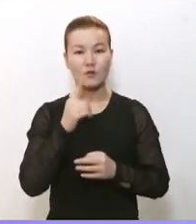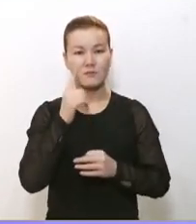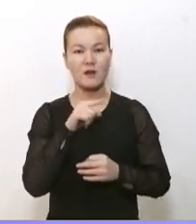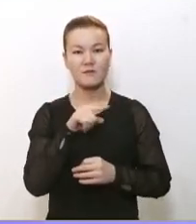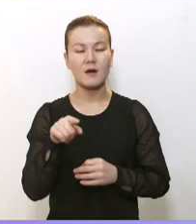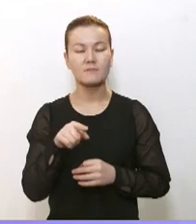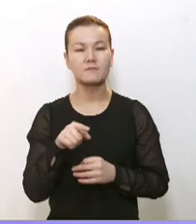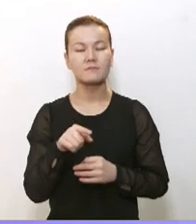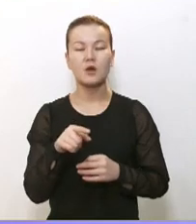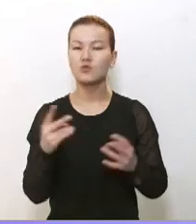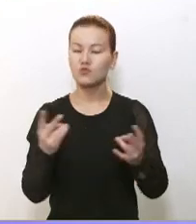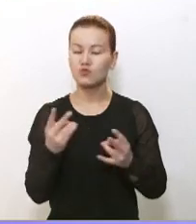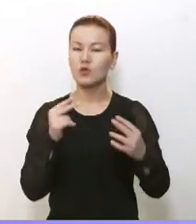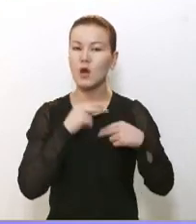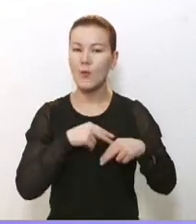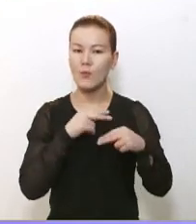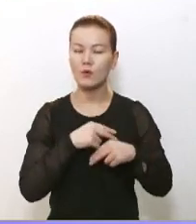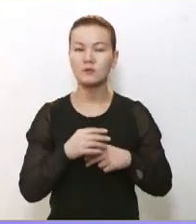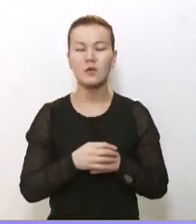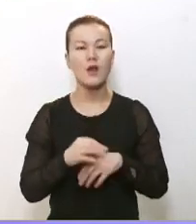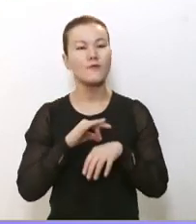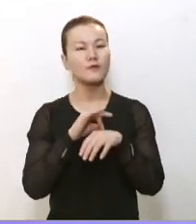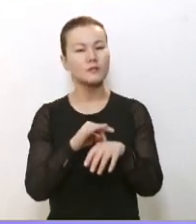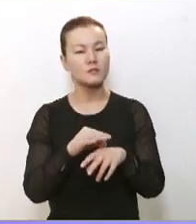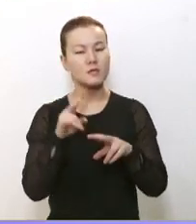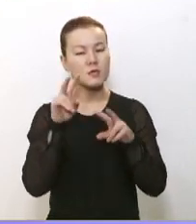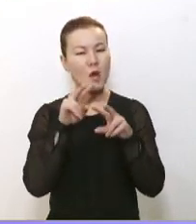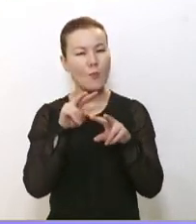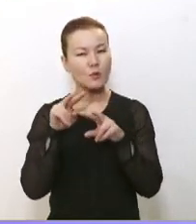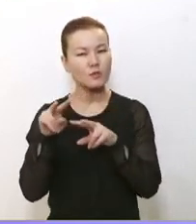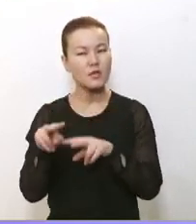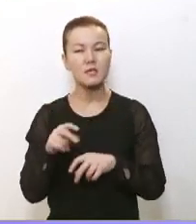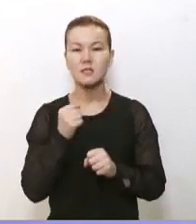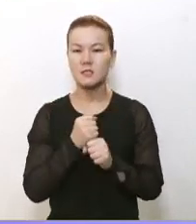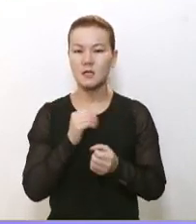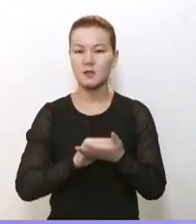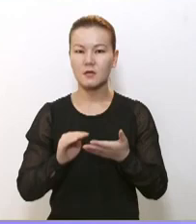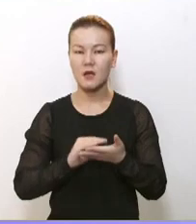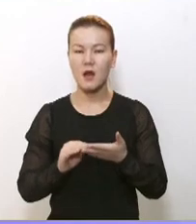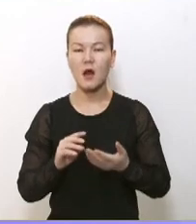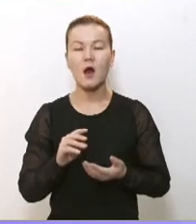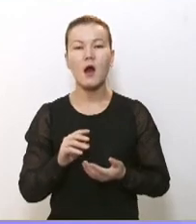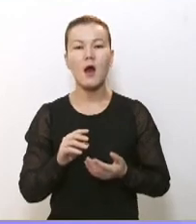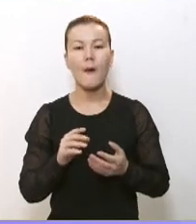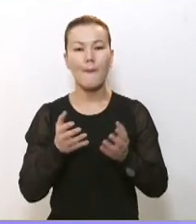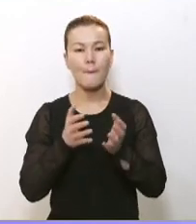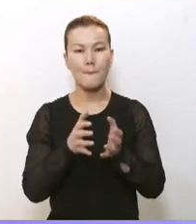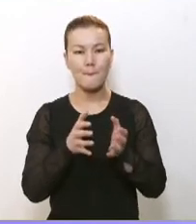придется работать, вести наблюдения и делать записи в бортовом